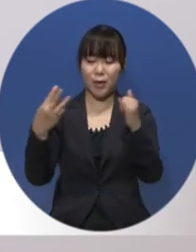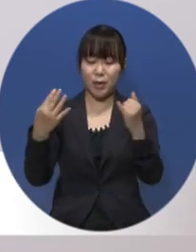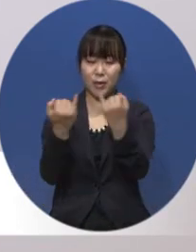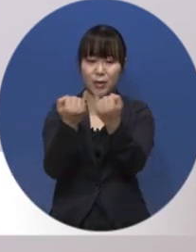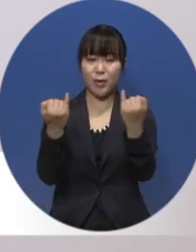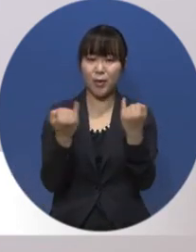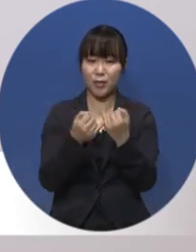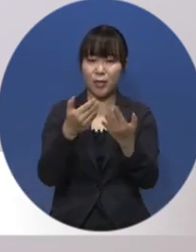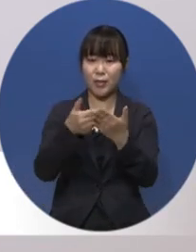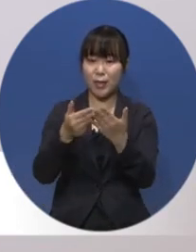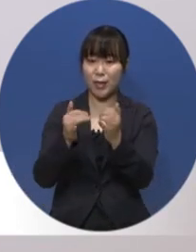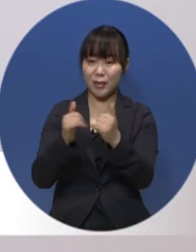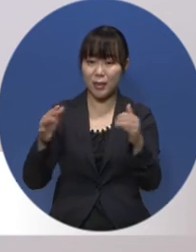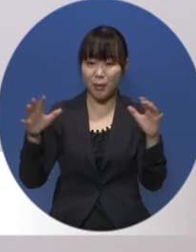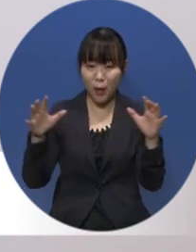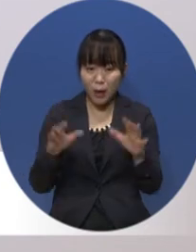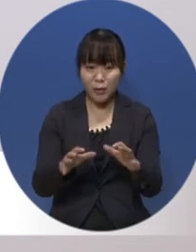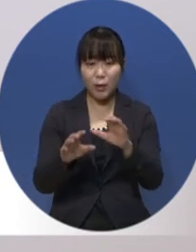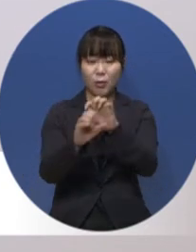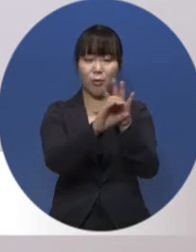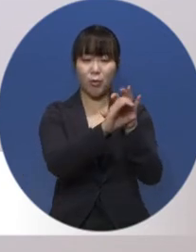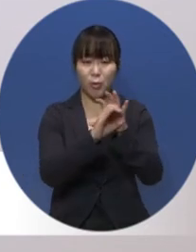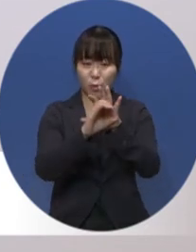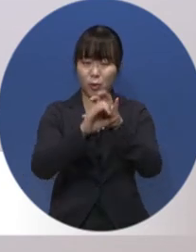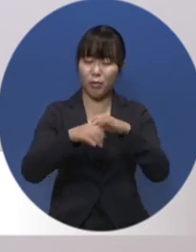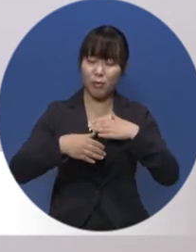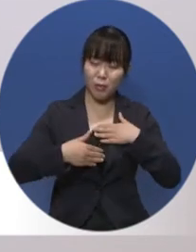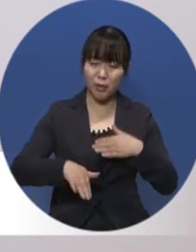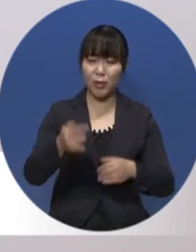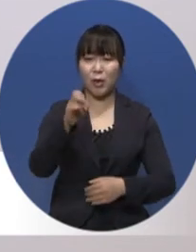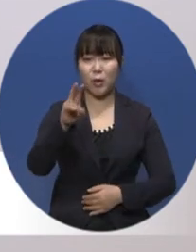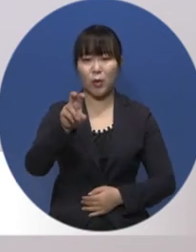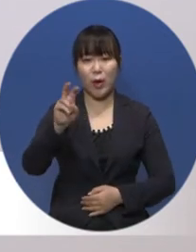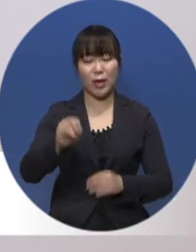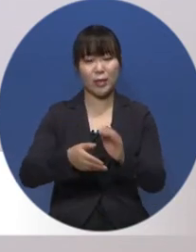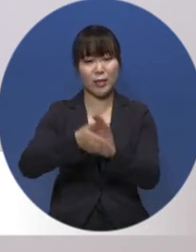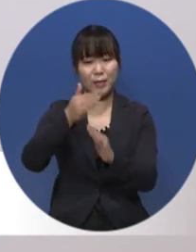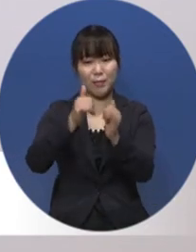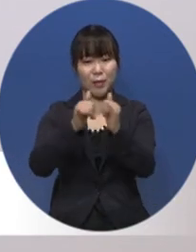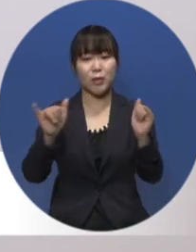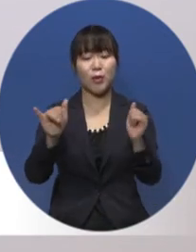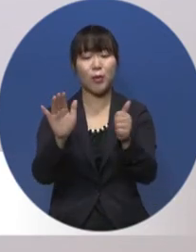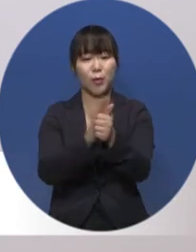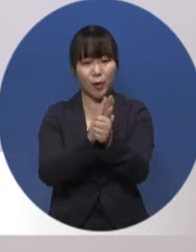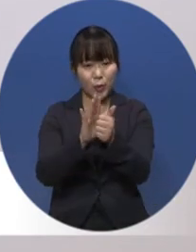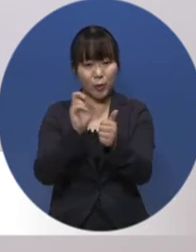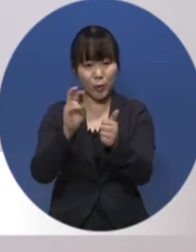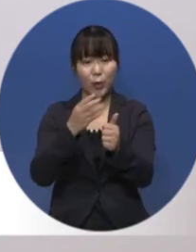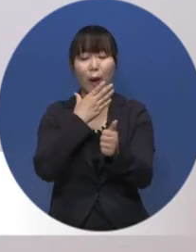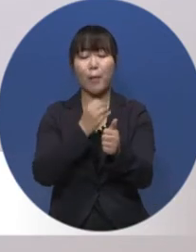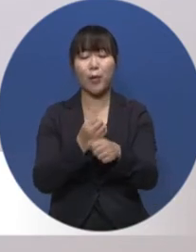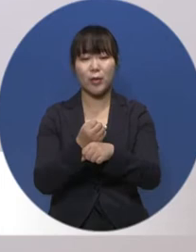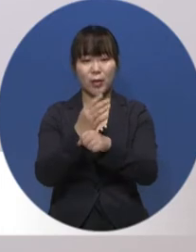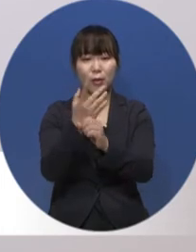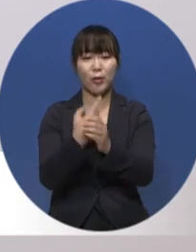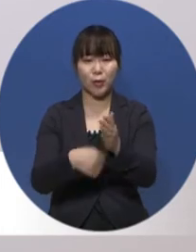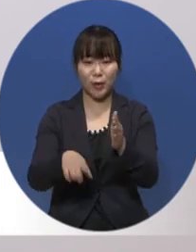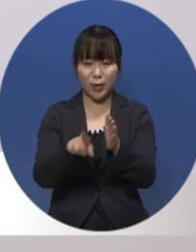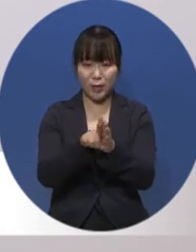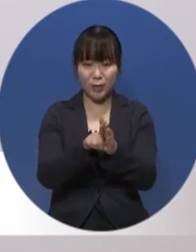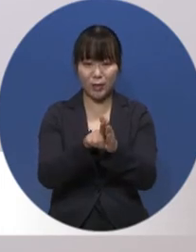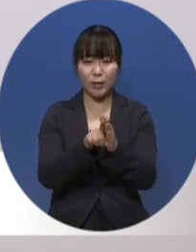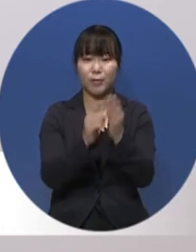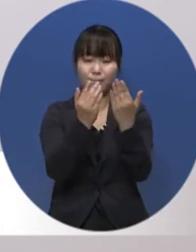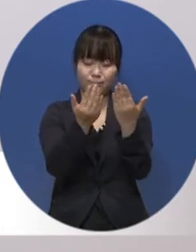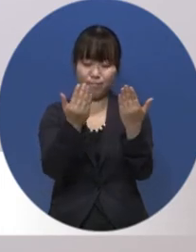여성 작가들이 모여 코로나19로 지친 광양 시민들의 위로와 행복을 전해드리기